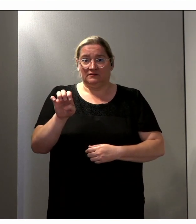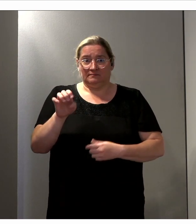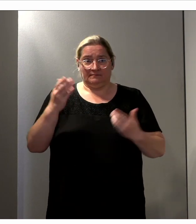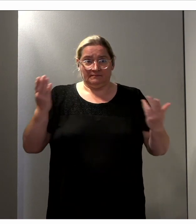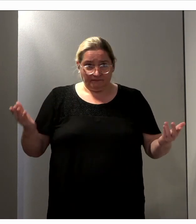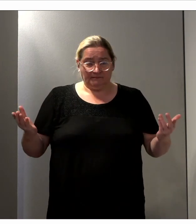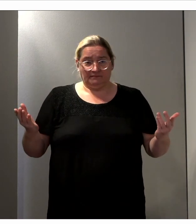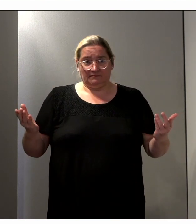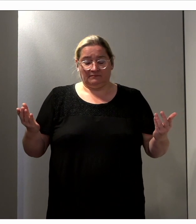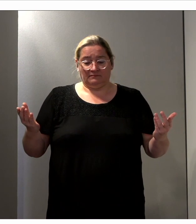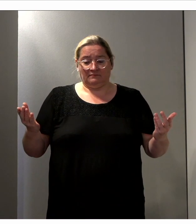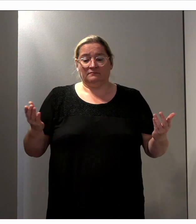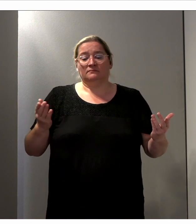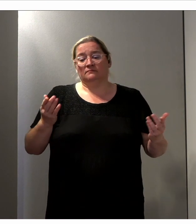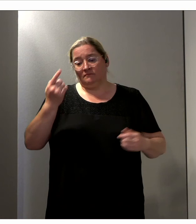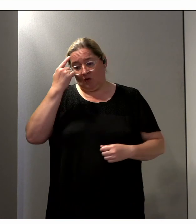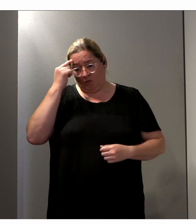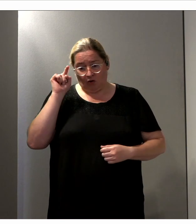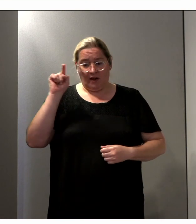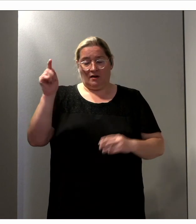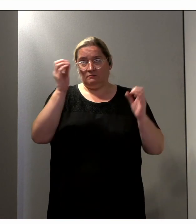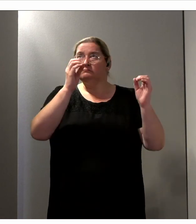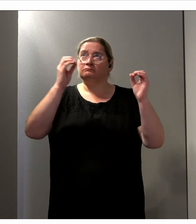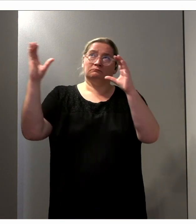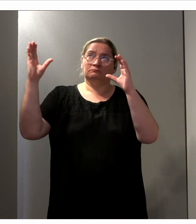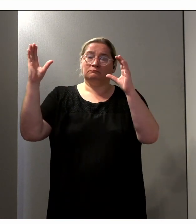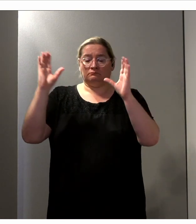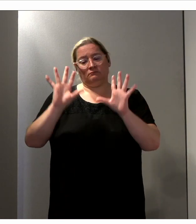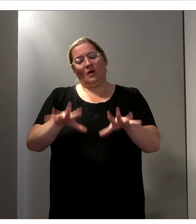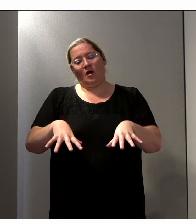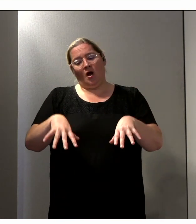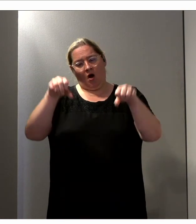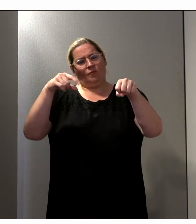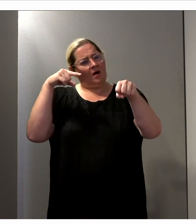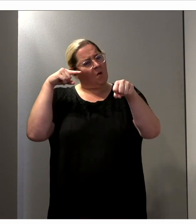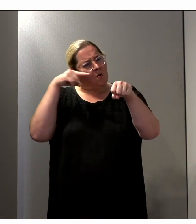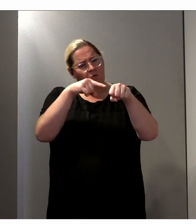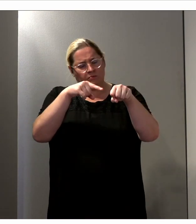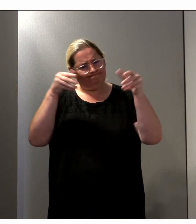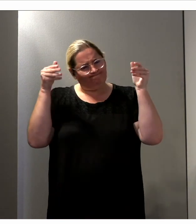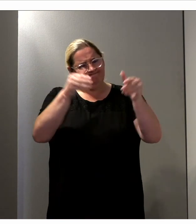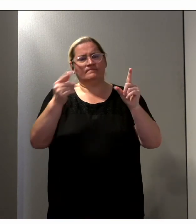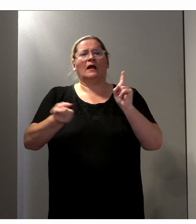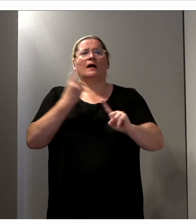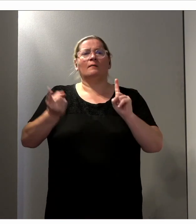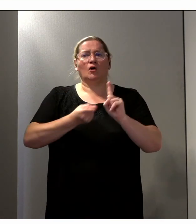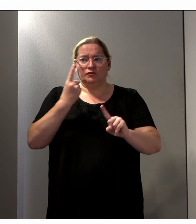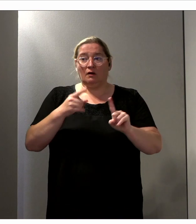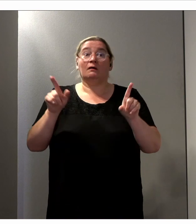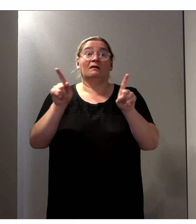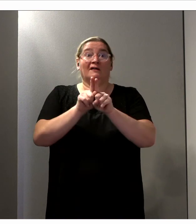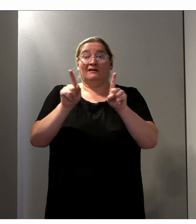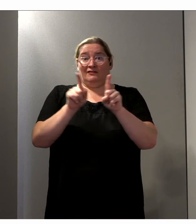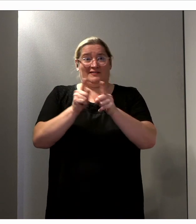pour qui l'emploi en général est le nerf, et puis